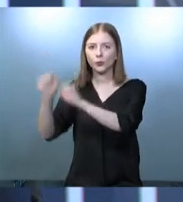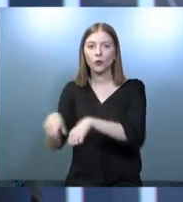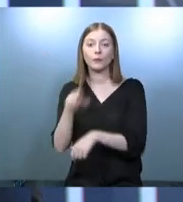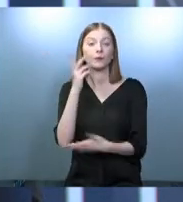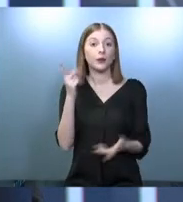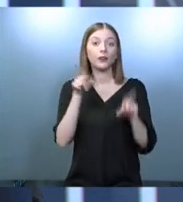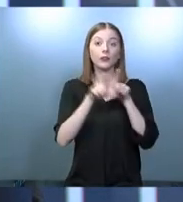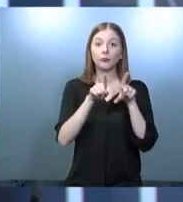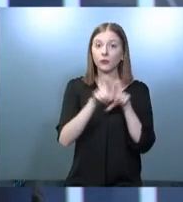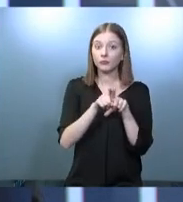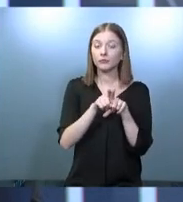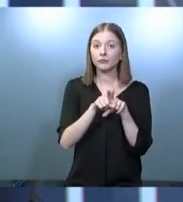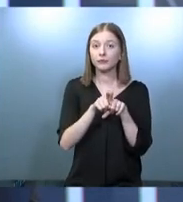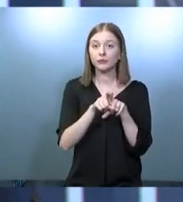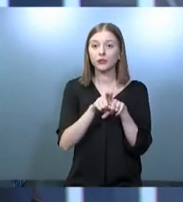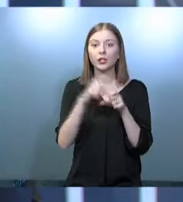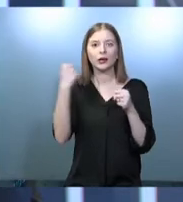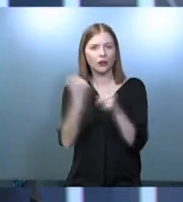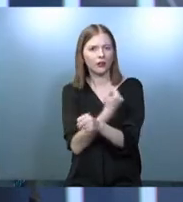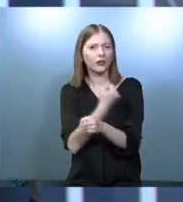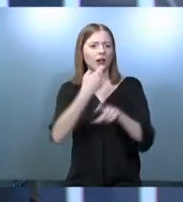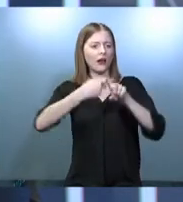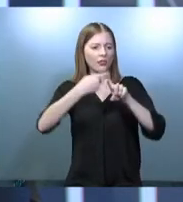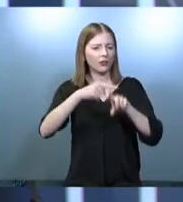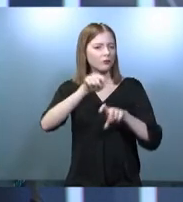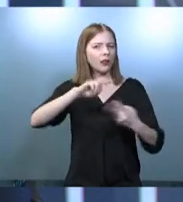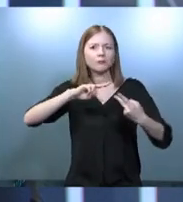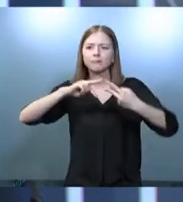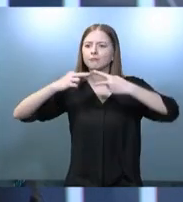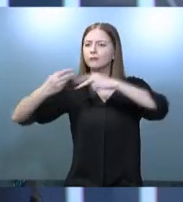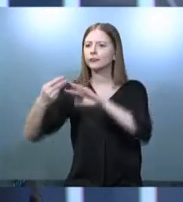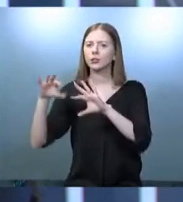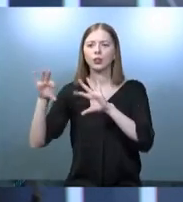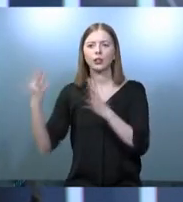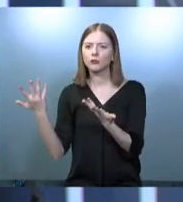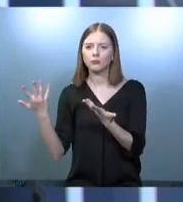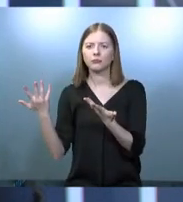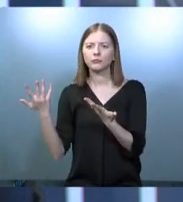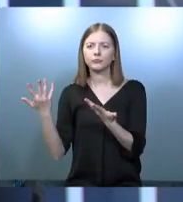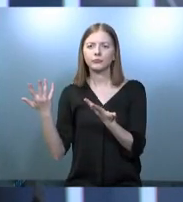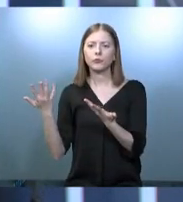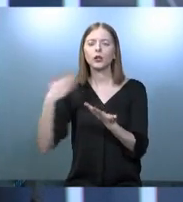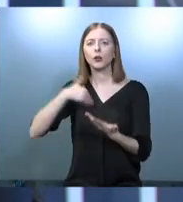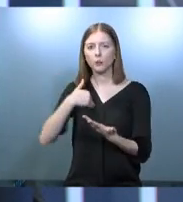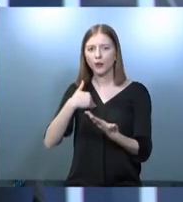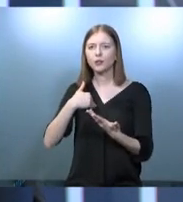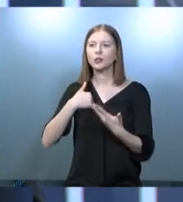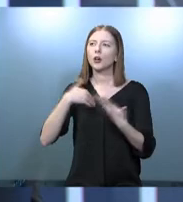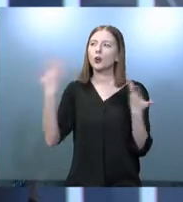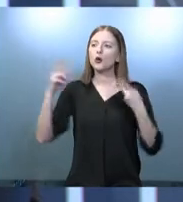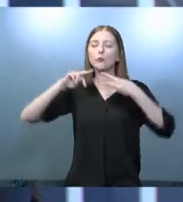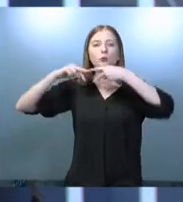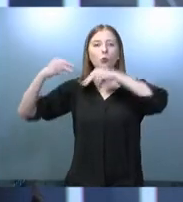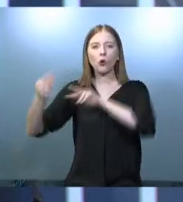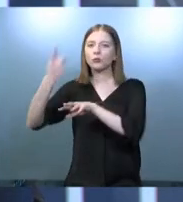tikrųjų, reiškia, esminių pokyčių reikalinga Kėdainiuose ir žinoma, tų esminių pokyčių pasiekti labai būtų